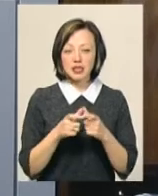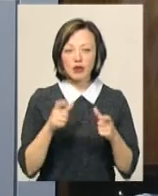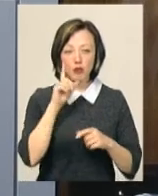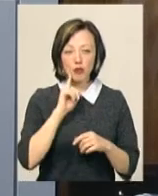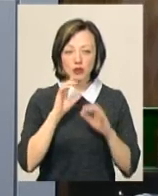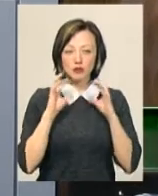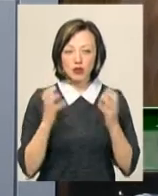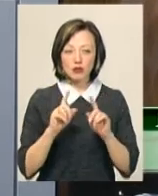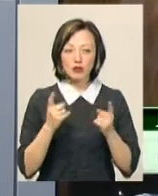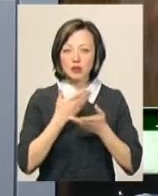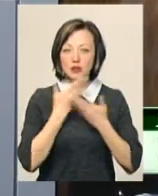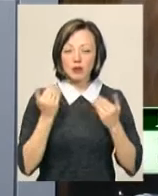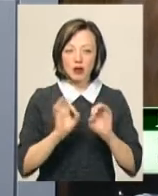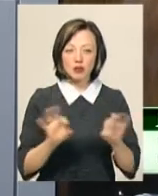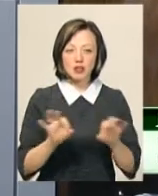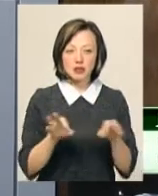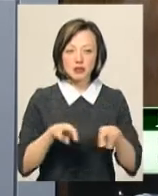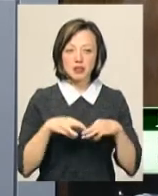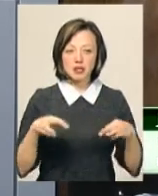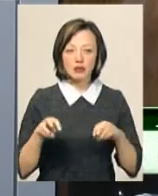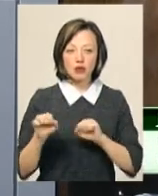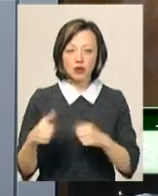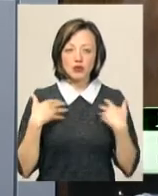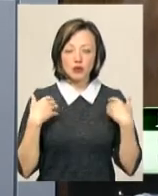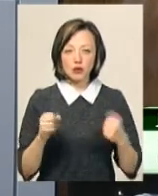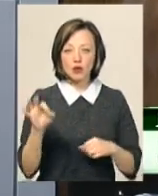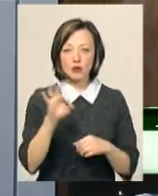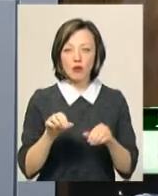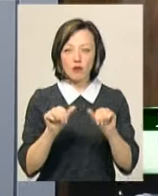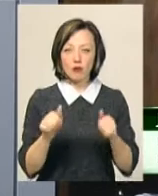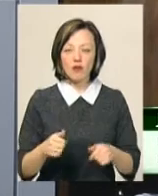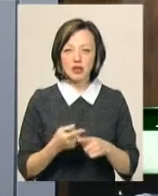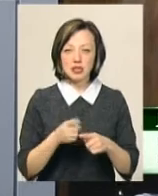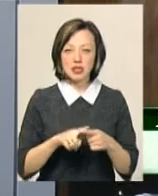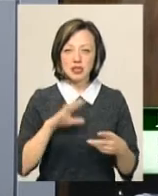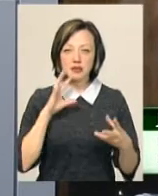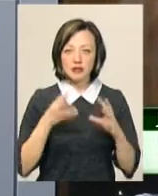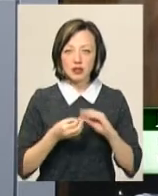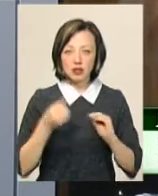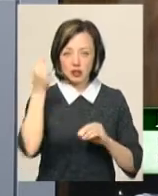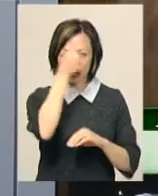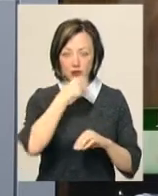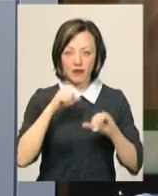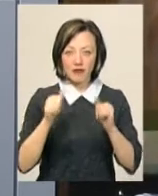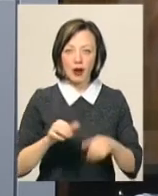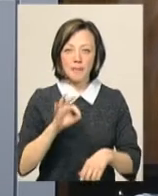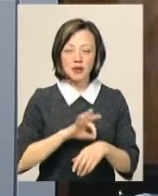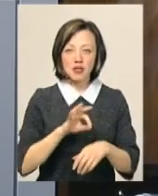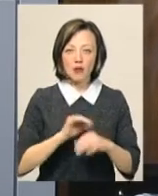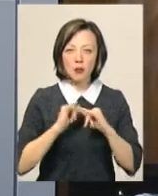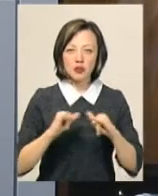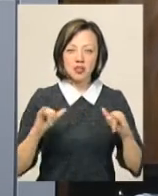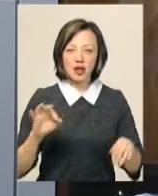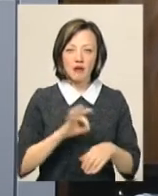зберігаються, тому що немає роз'яснень Міністерства охорони здоров'я щодо формування оцієї звітної річної форми по захворюваність і